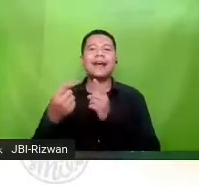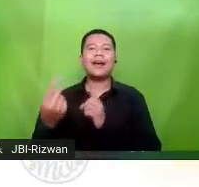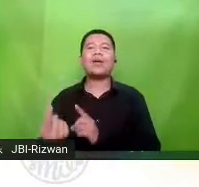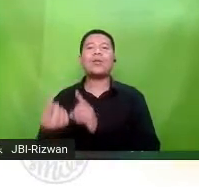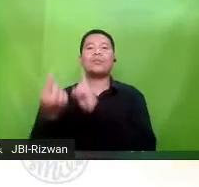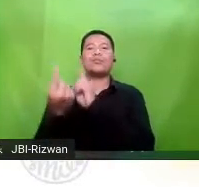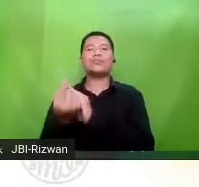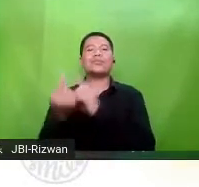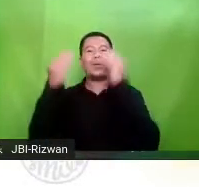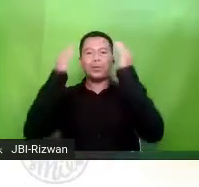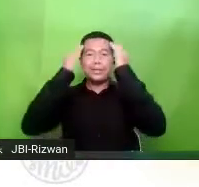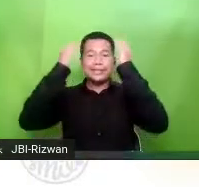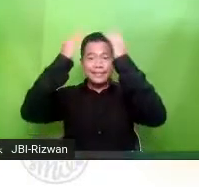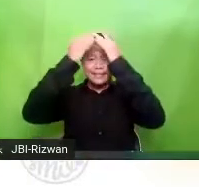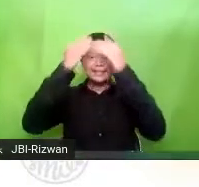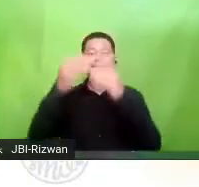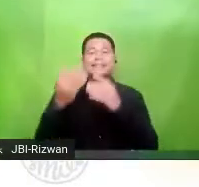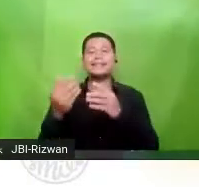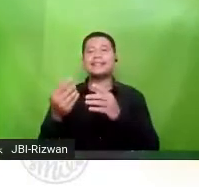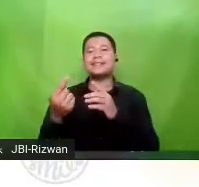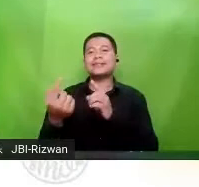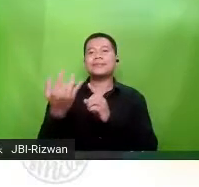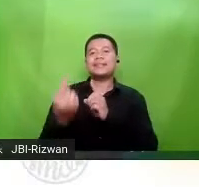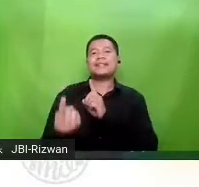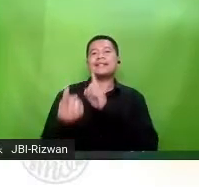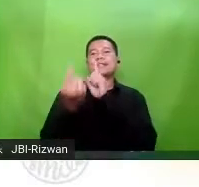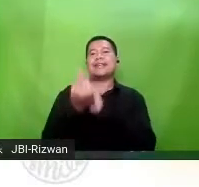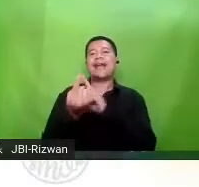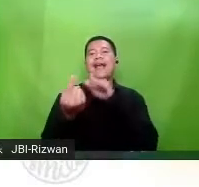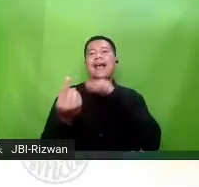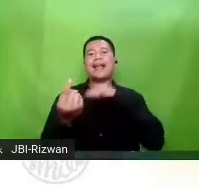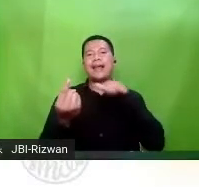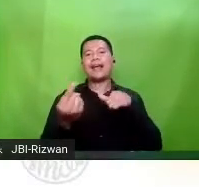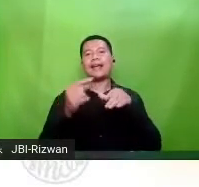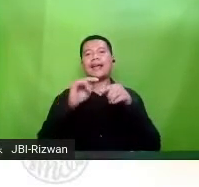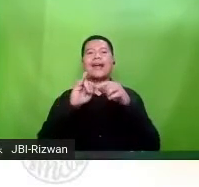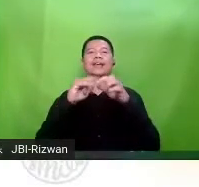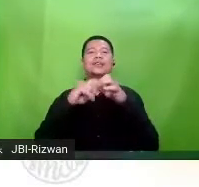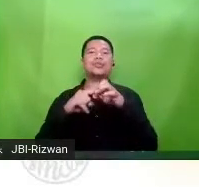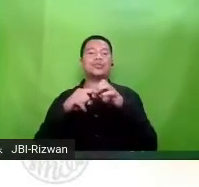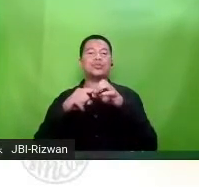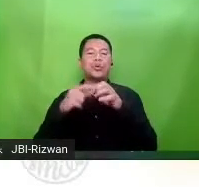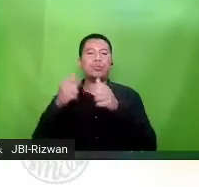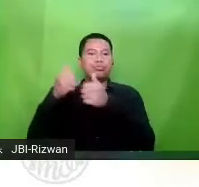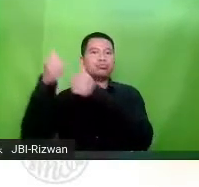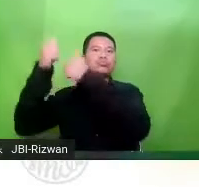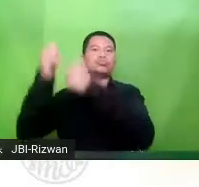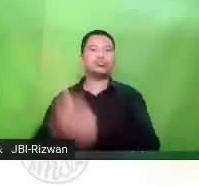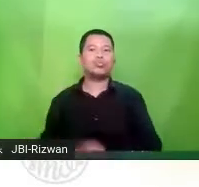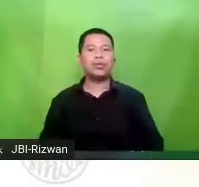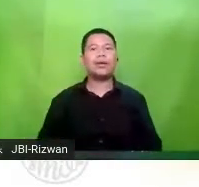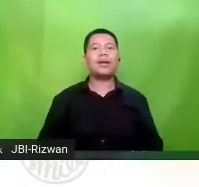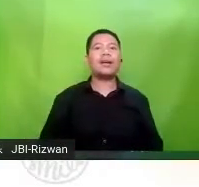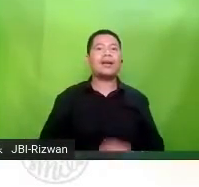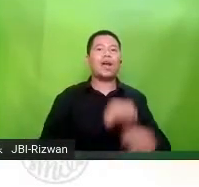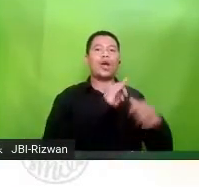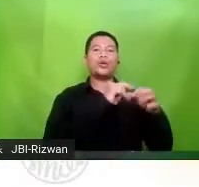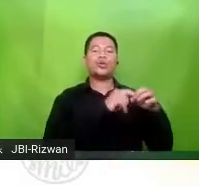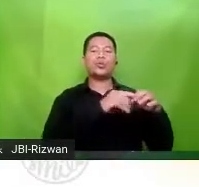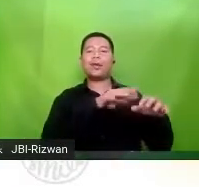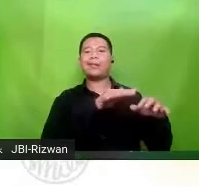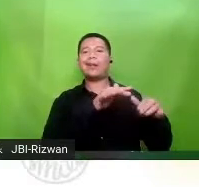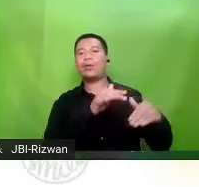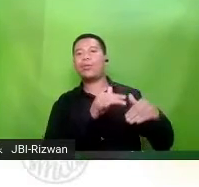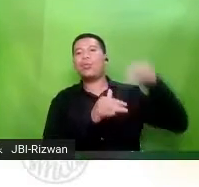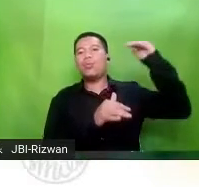autisme, sedang berhadapan dengan anak-anak yang IQ-nya jenius ya, yang IQ-nya jauh di atas rata-rata.